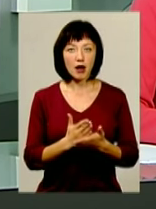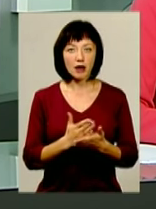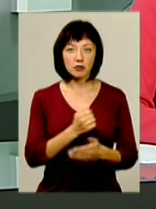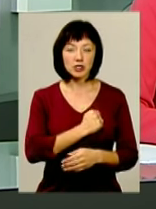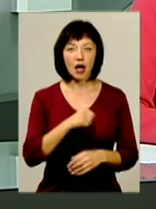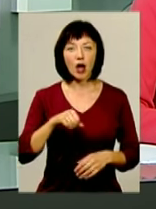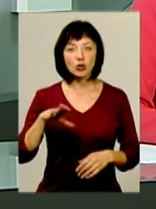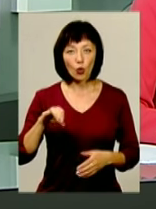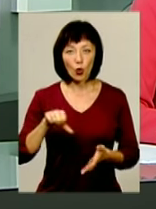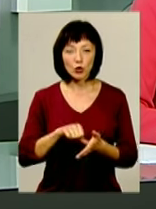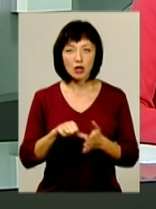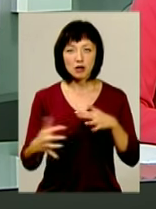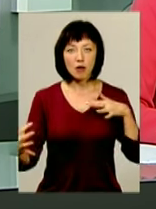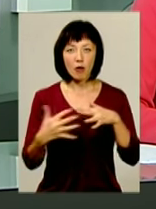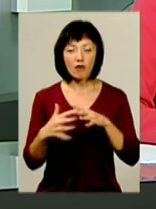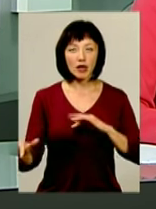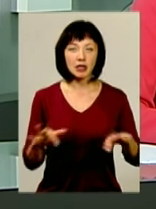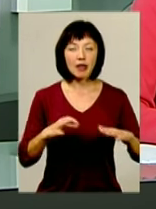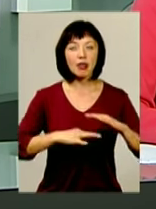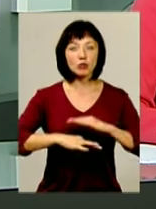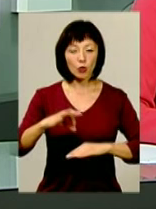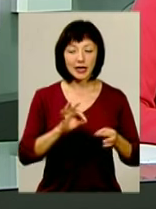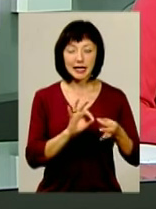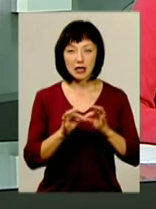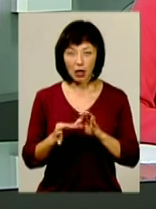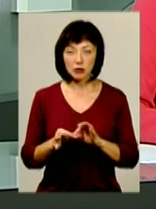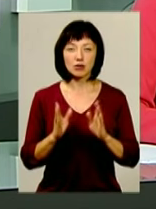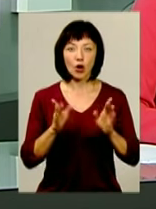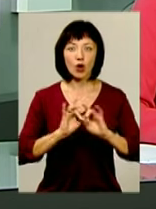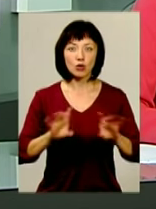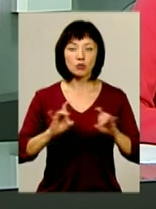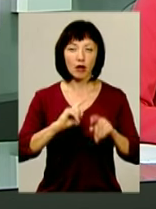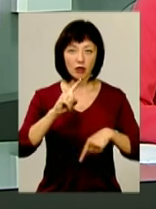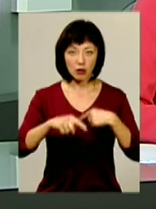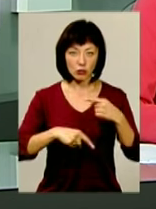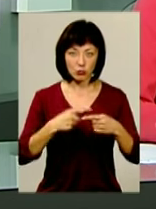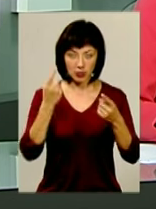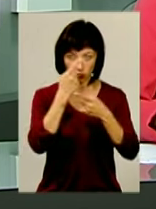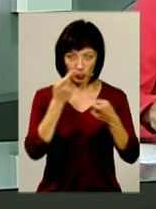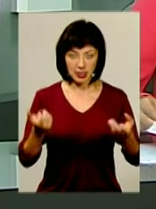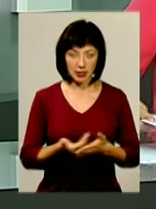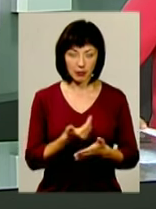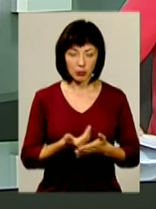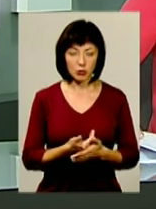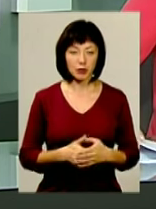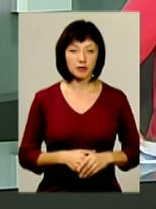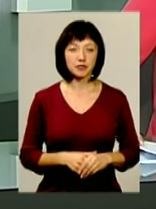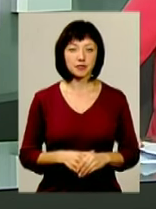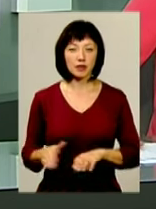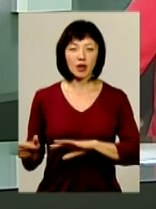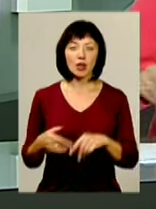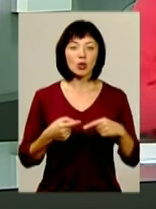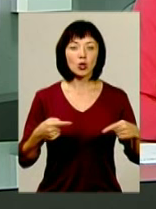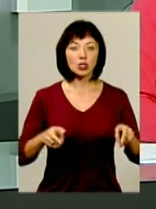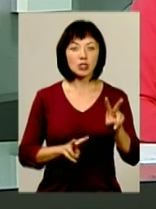та учасники бойових дій на сході країни. Детальніше про це ми розповімо у наших наступних інформаційних випусках. До